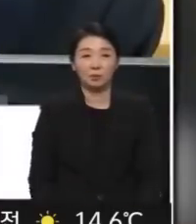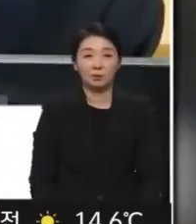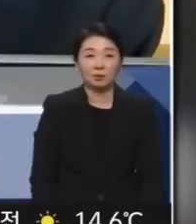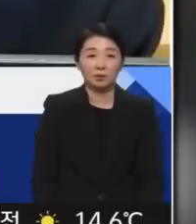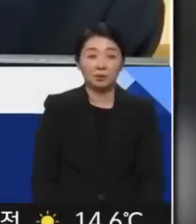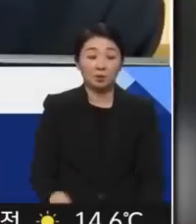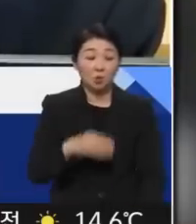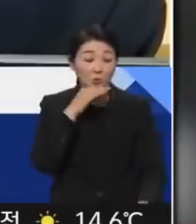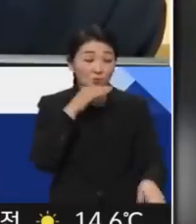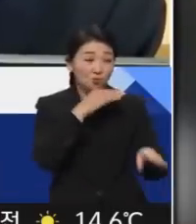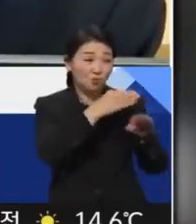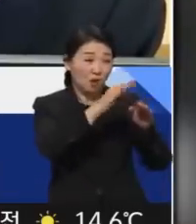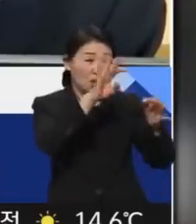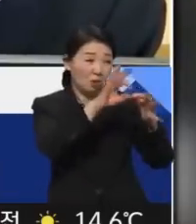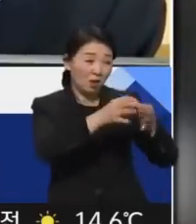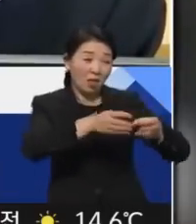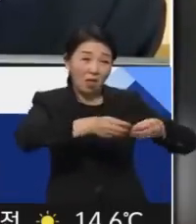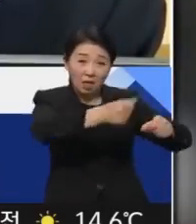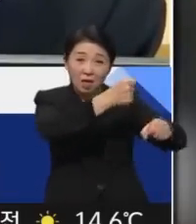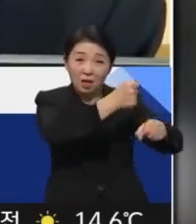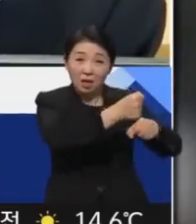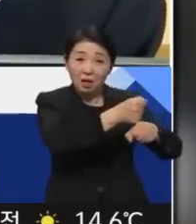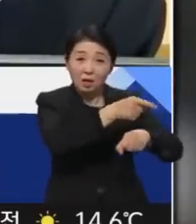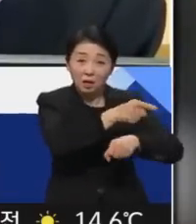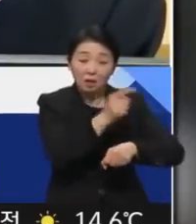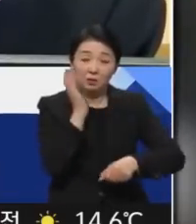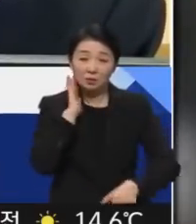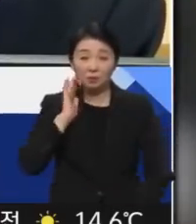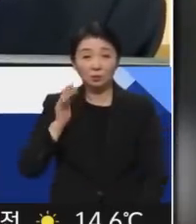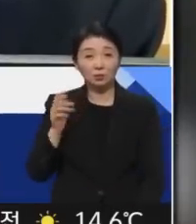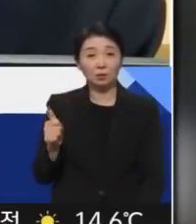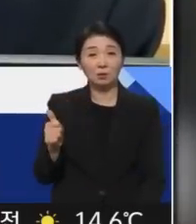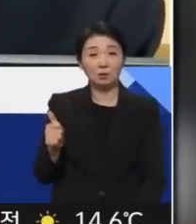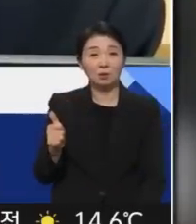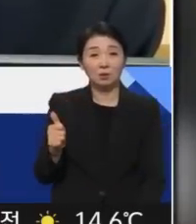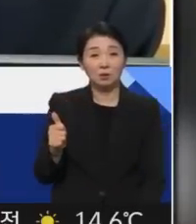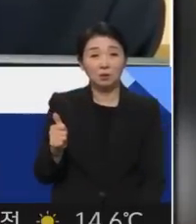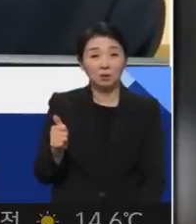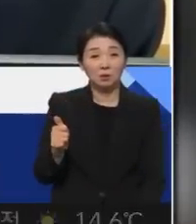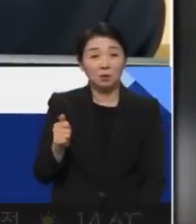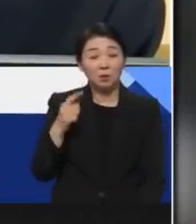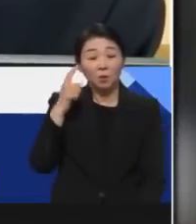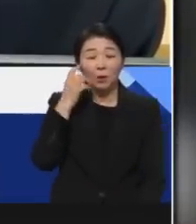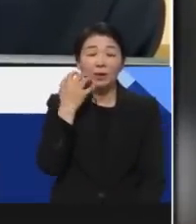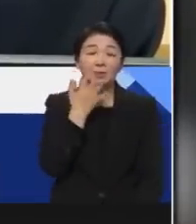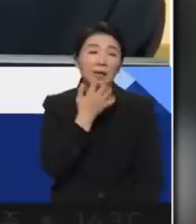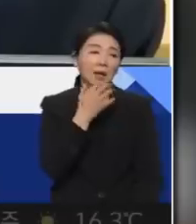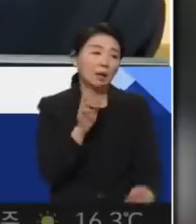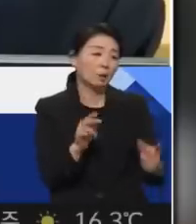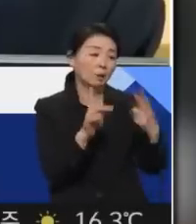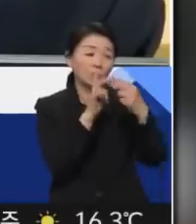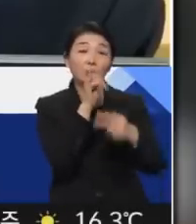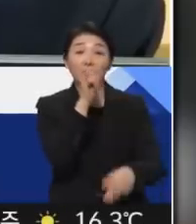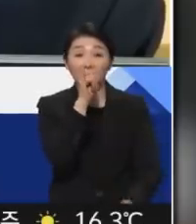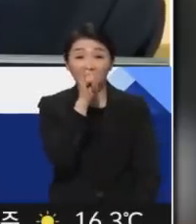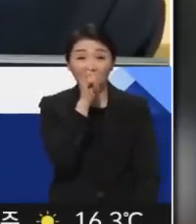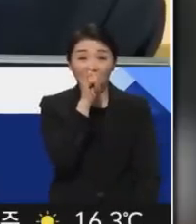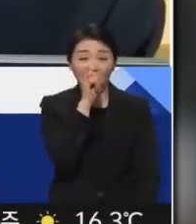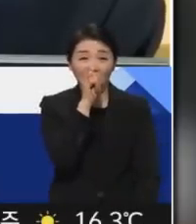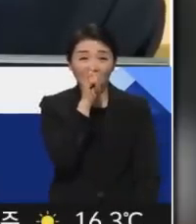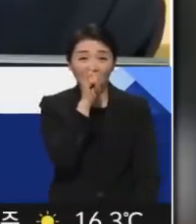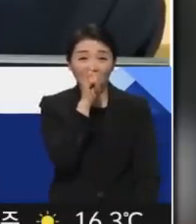좌파 척결이라고 하는 것이 그만큼 대통령이 최근에 좀 색깔 논쟁 여기에 이제 뭐